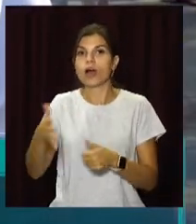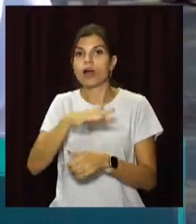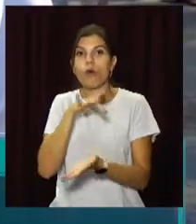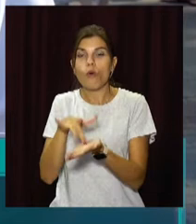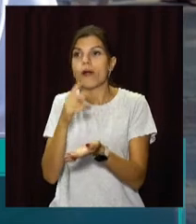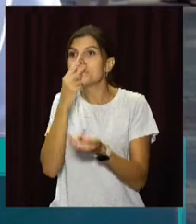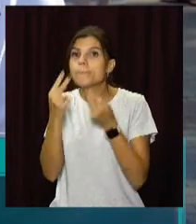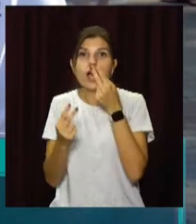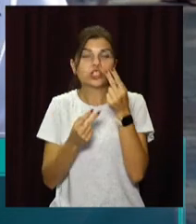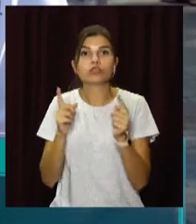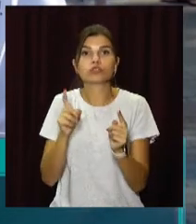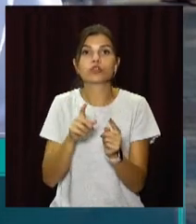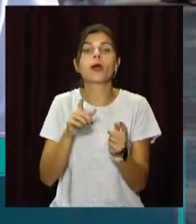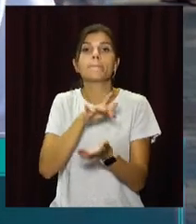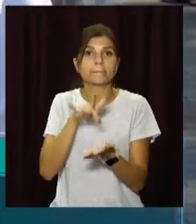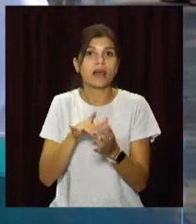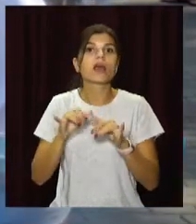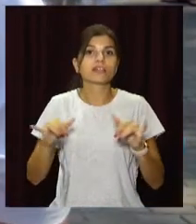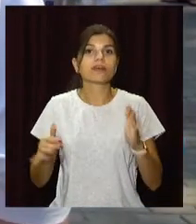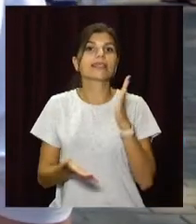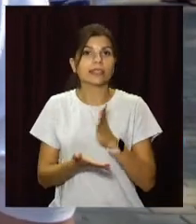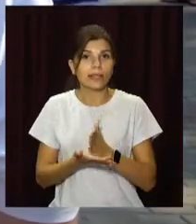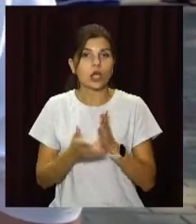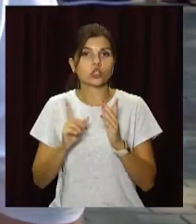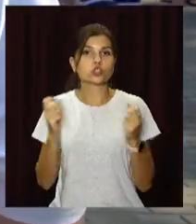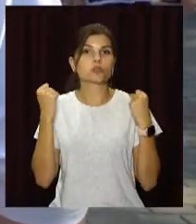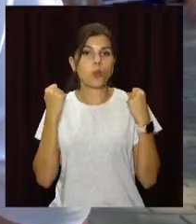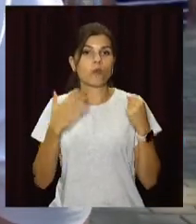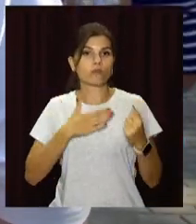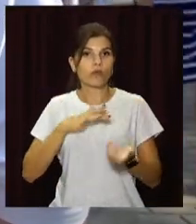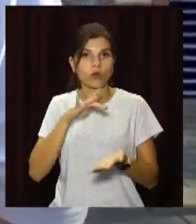бачили, що місто розвивається, що спорт у